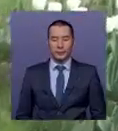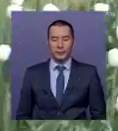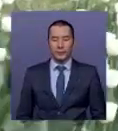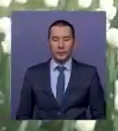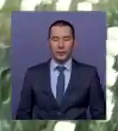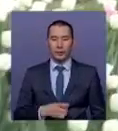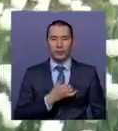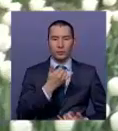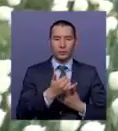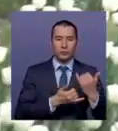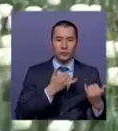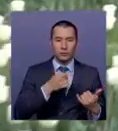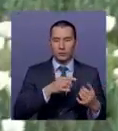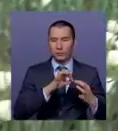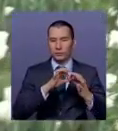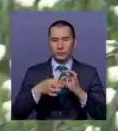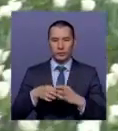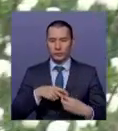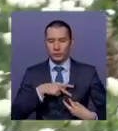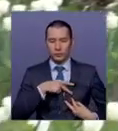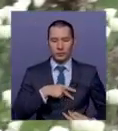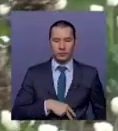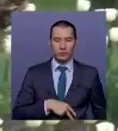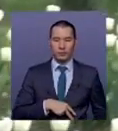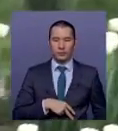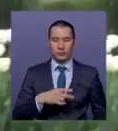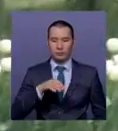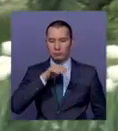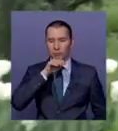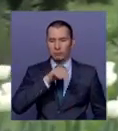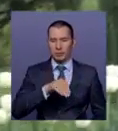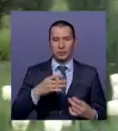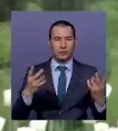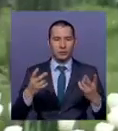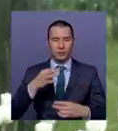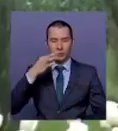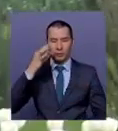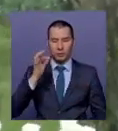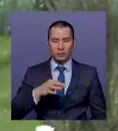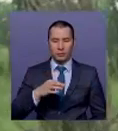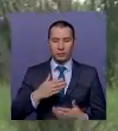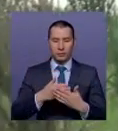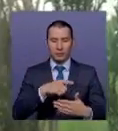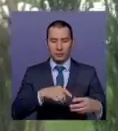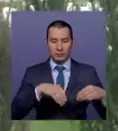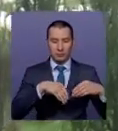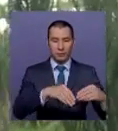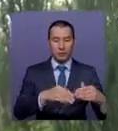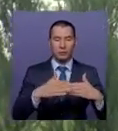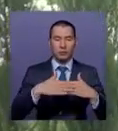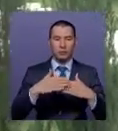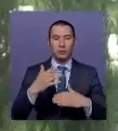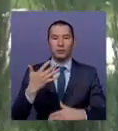за цветами – процесс довольно сложный, трудоемкий, который требует профильных знаний и большого опыта. Например, для украшения данной клумбы было задействовано